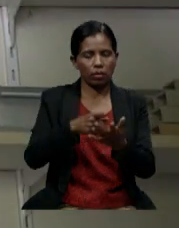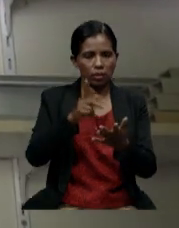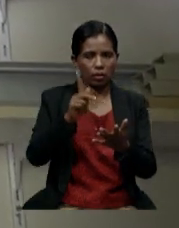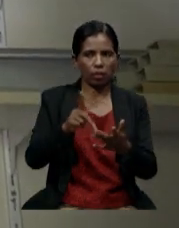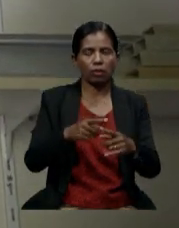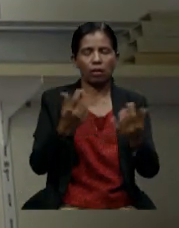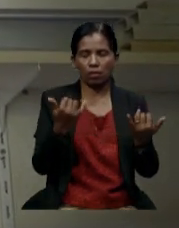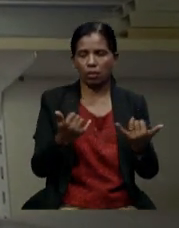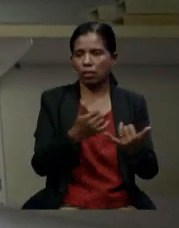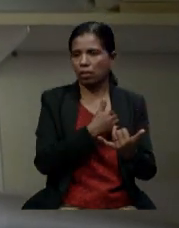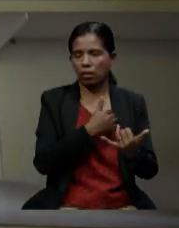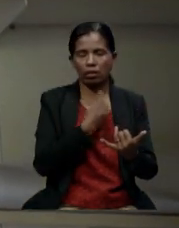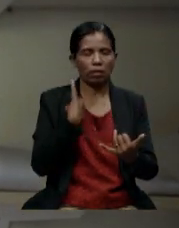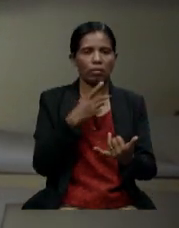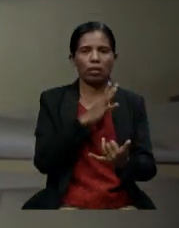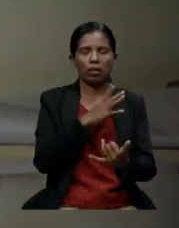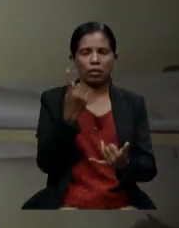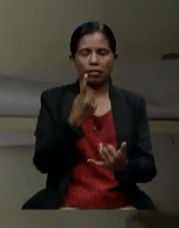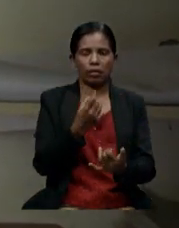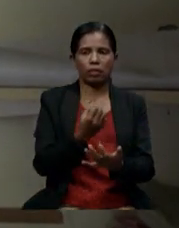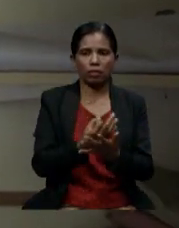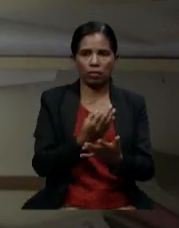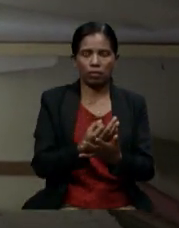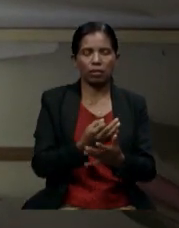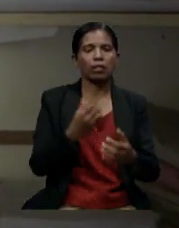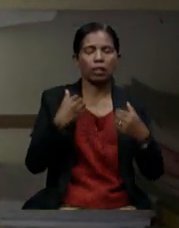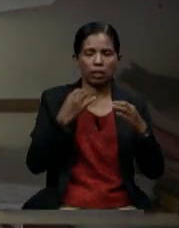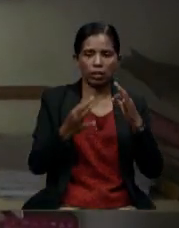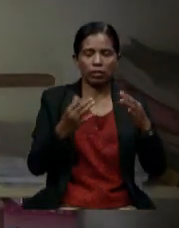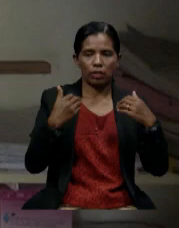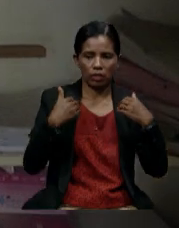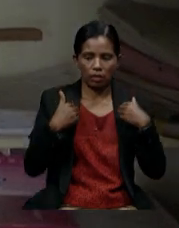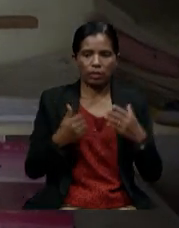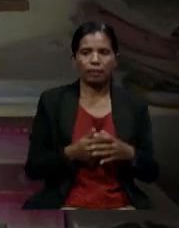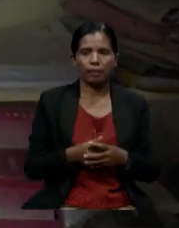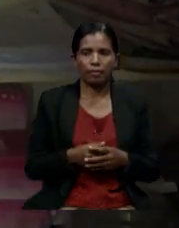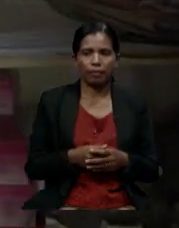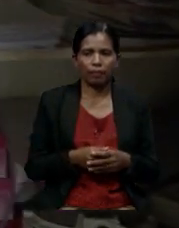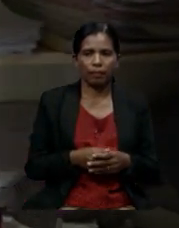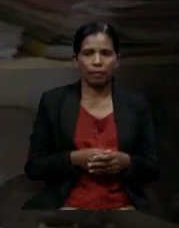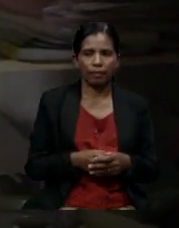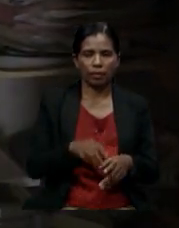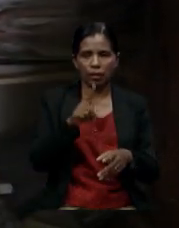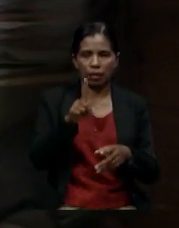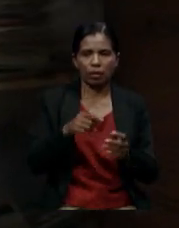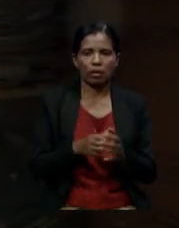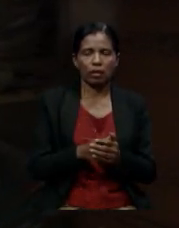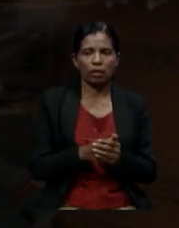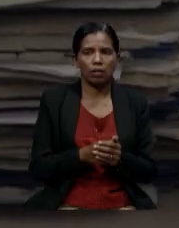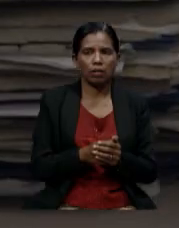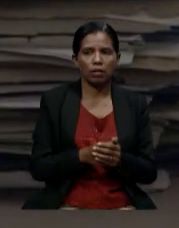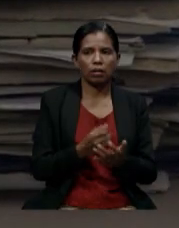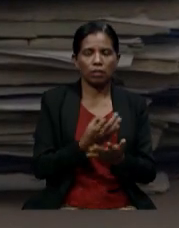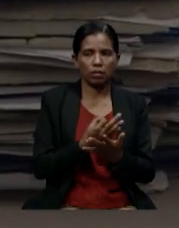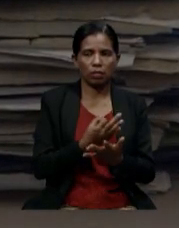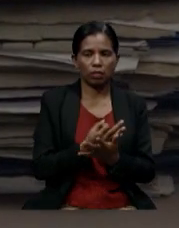ati ada tersidau ki ami hein nafatin orsamento karik iha mas ida sistema maka orsamento